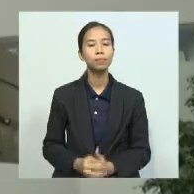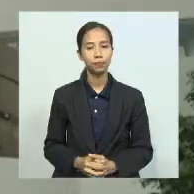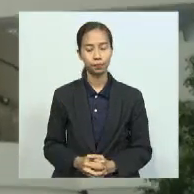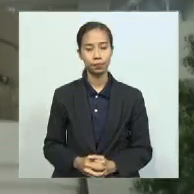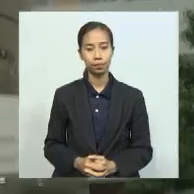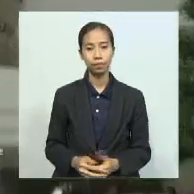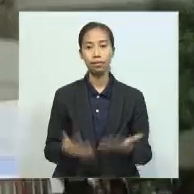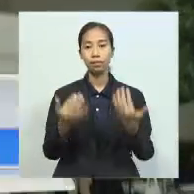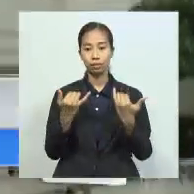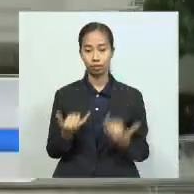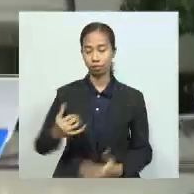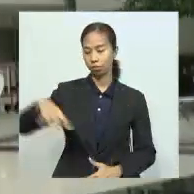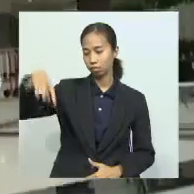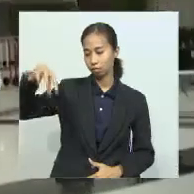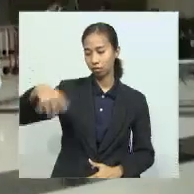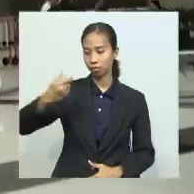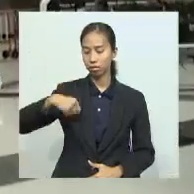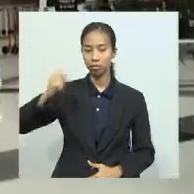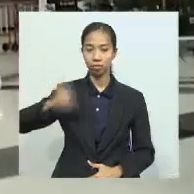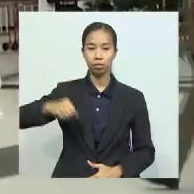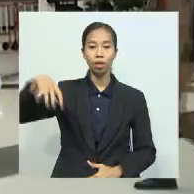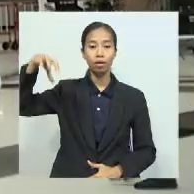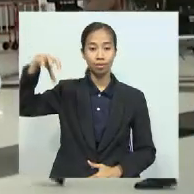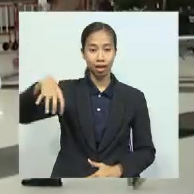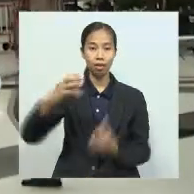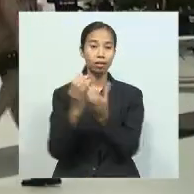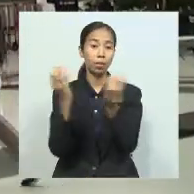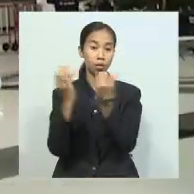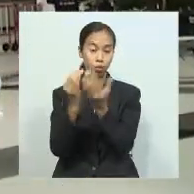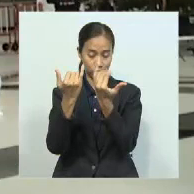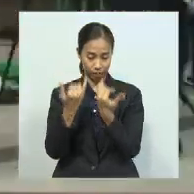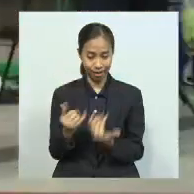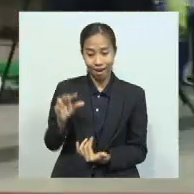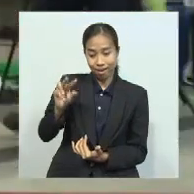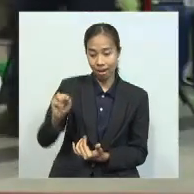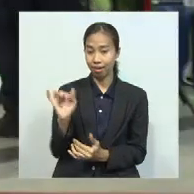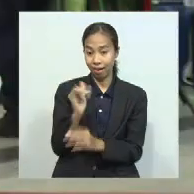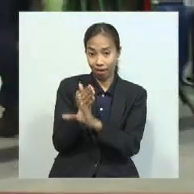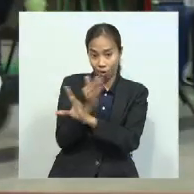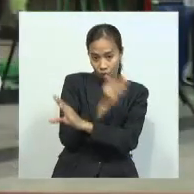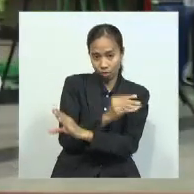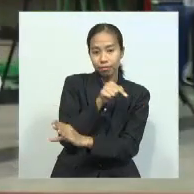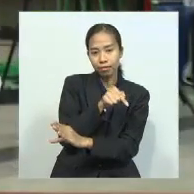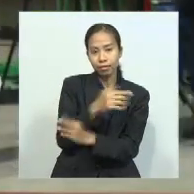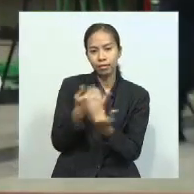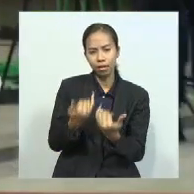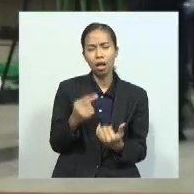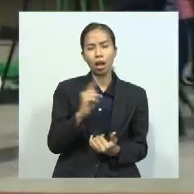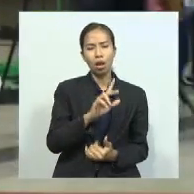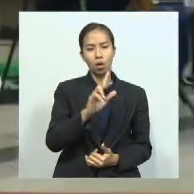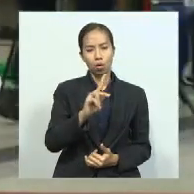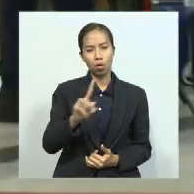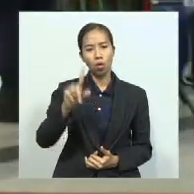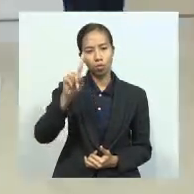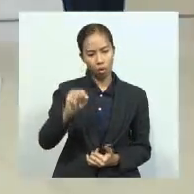บรรยากาศที่สำนักงานศาลรัฐธรรมนูญก่อนนัดอ่านคำพิพากษาในคดีที่กกต.ยื่นเรื่องขอให้พิจารณาวินิจฉัยยุบ